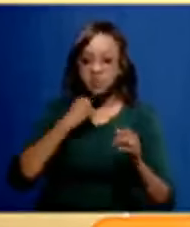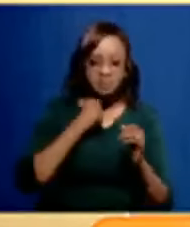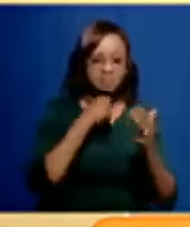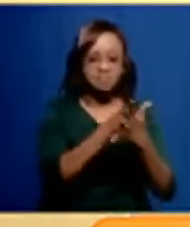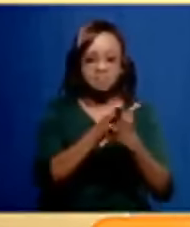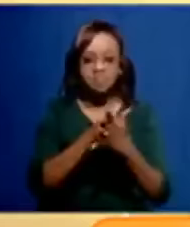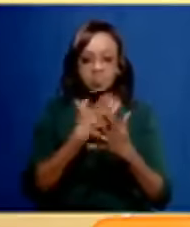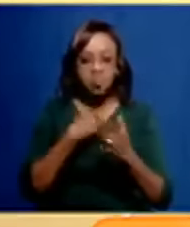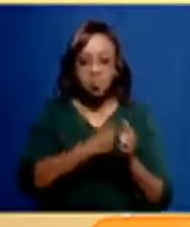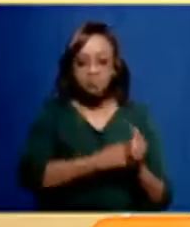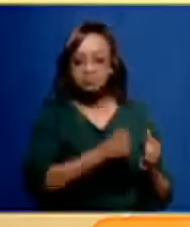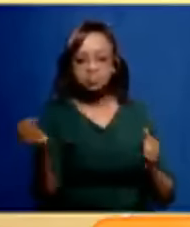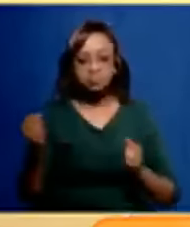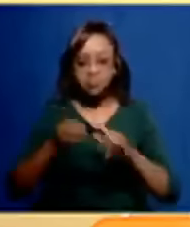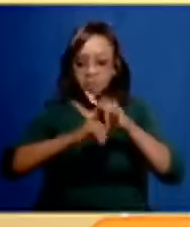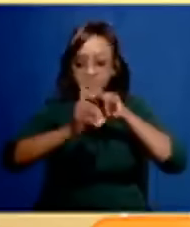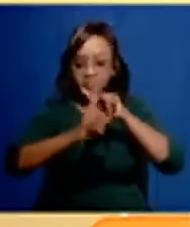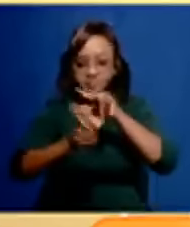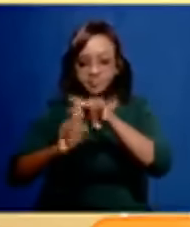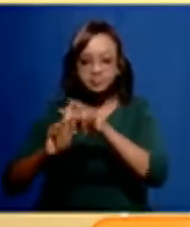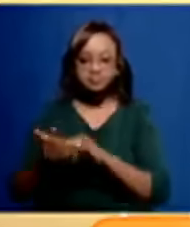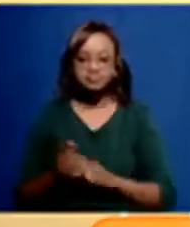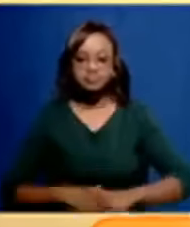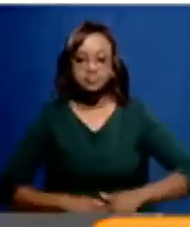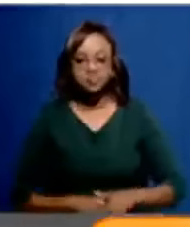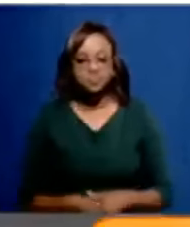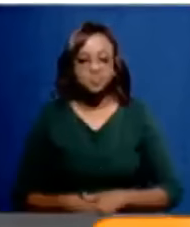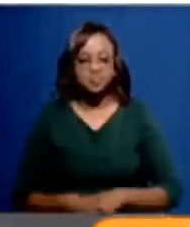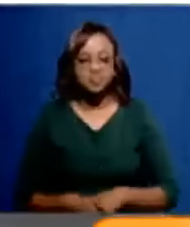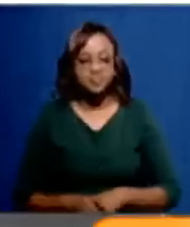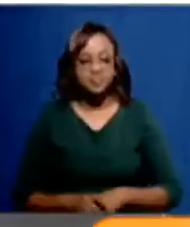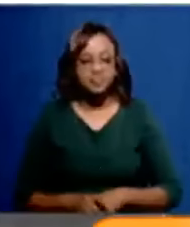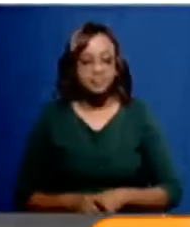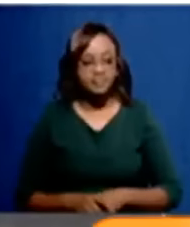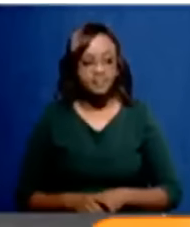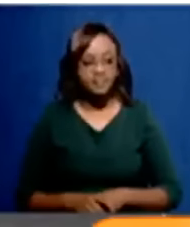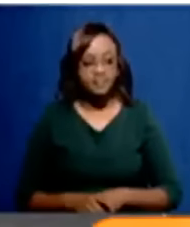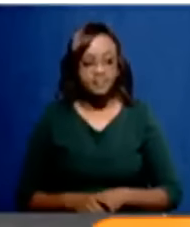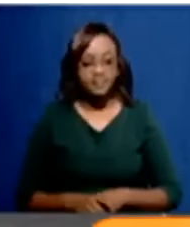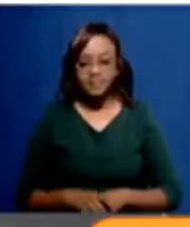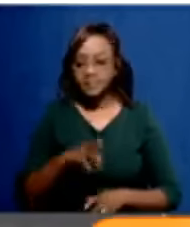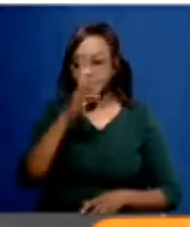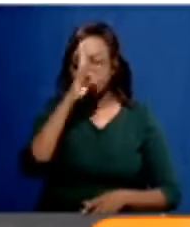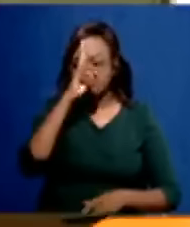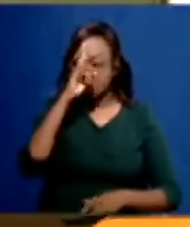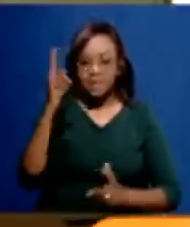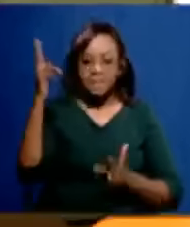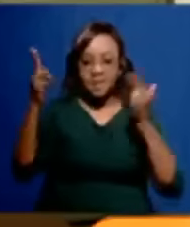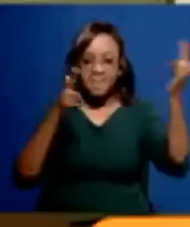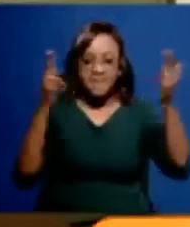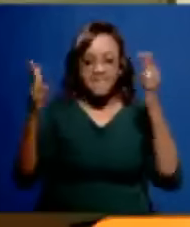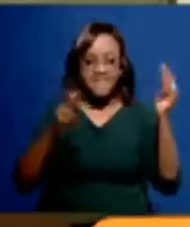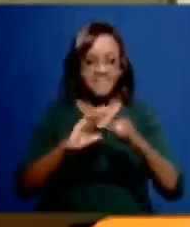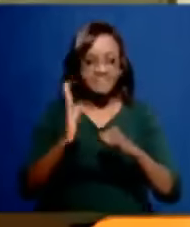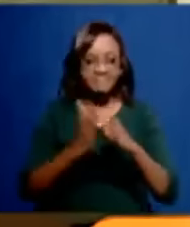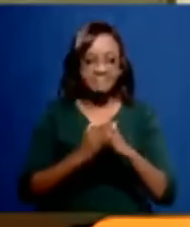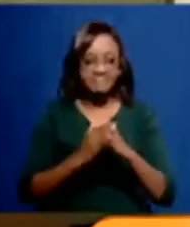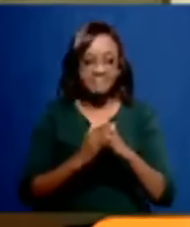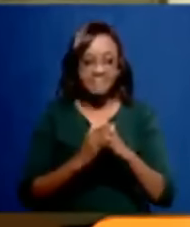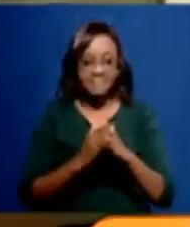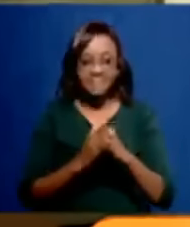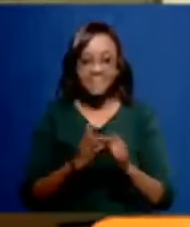down, and they managed to escape from custody. Polisi walifyatua jumla ya risasi 9 hewani, ila